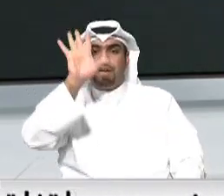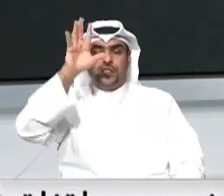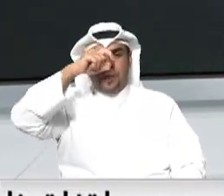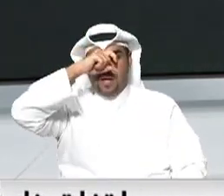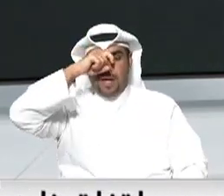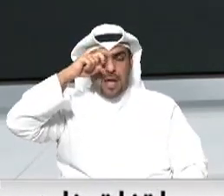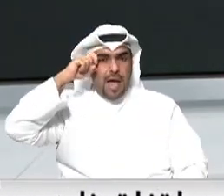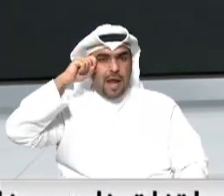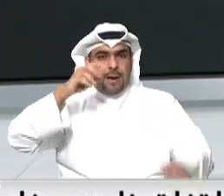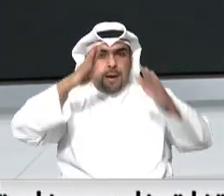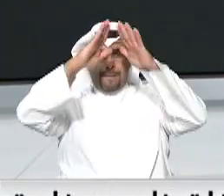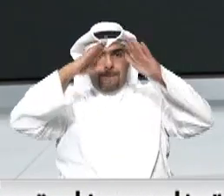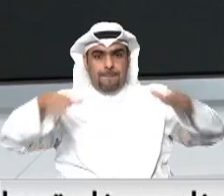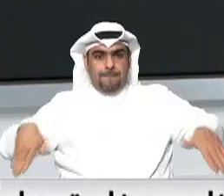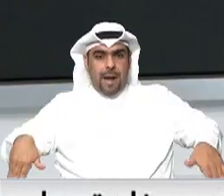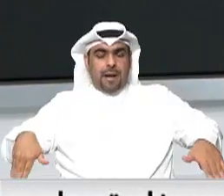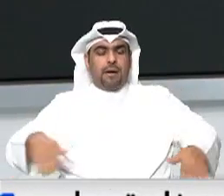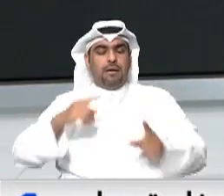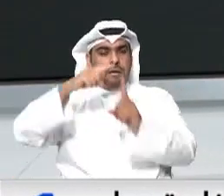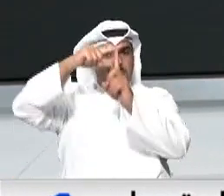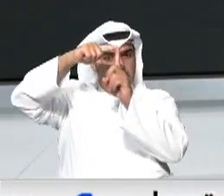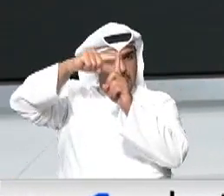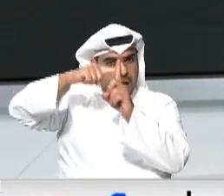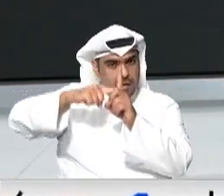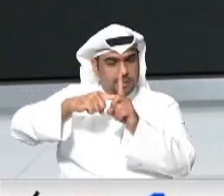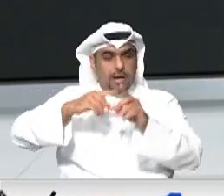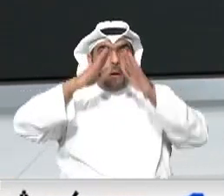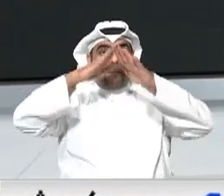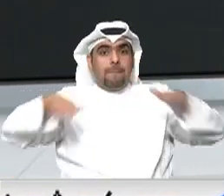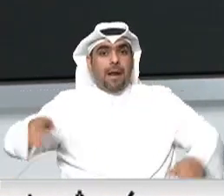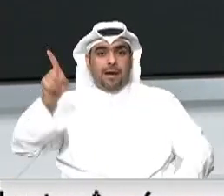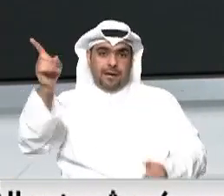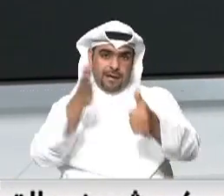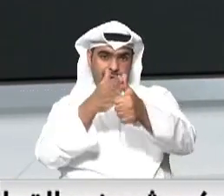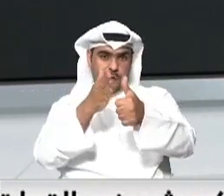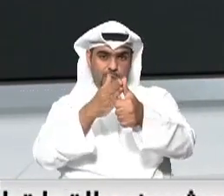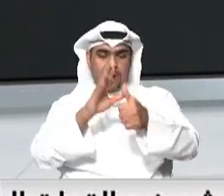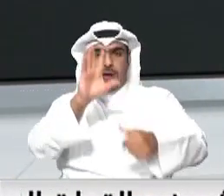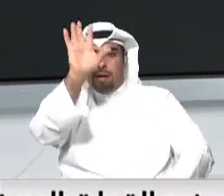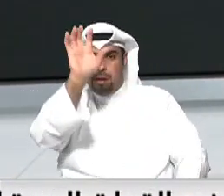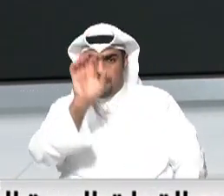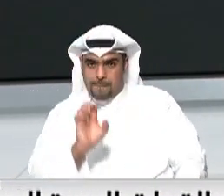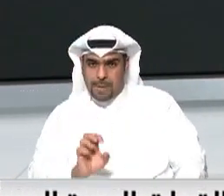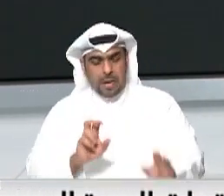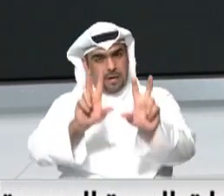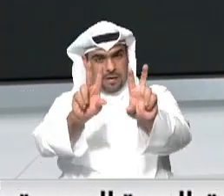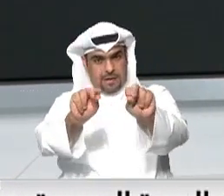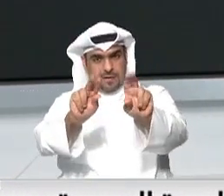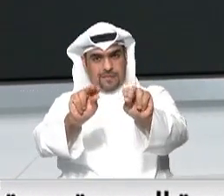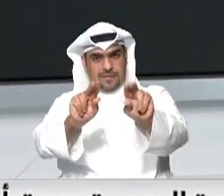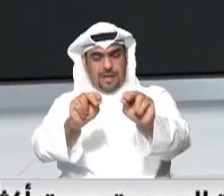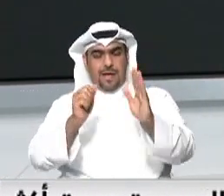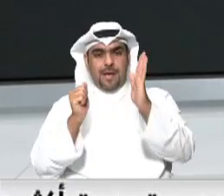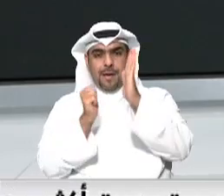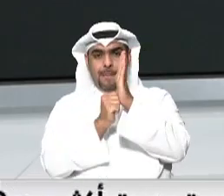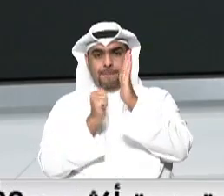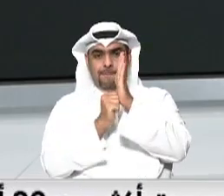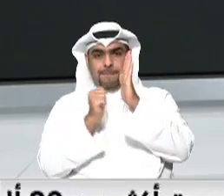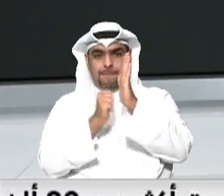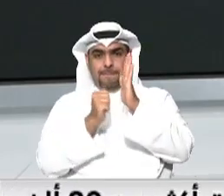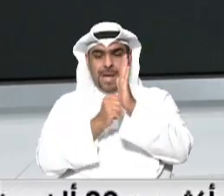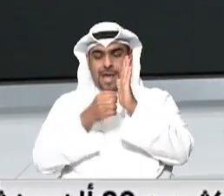في المناطق الصحراويه متوقع الليله كذلك راح تتفاوت ما بين العشر درجات الى 12 درجه مئويه ولكن المناطق السكنيه والقريبه